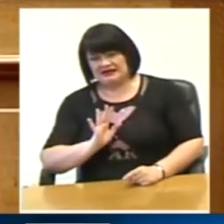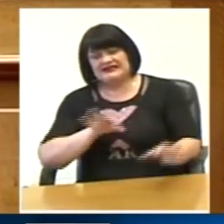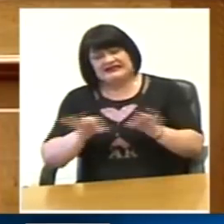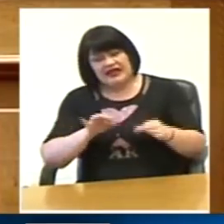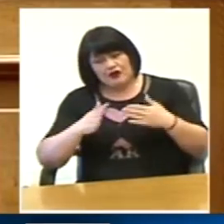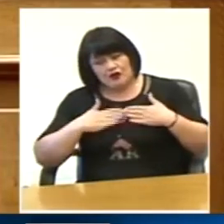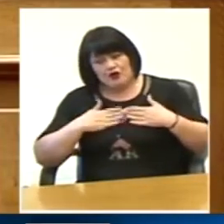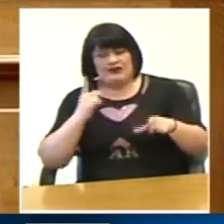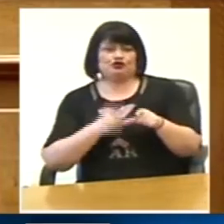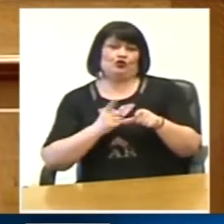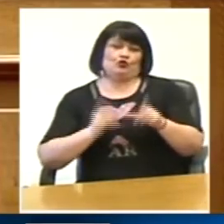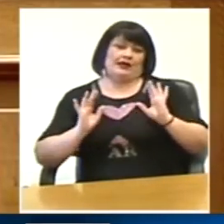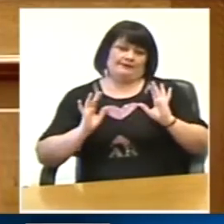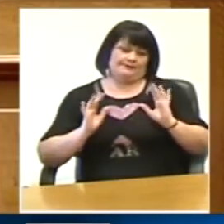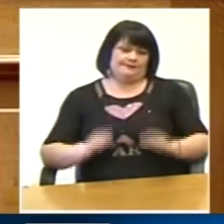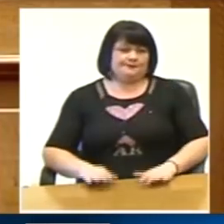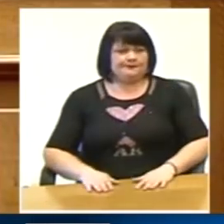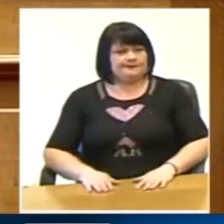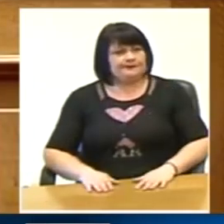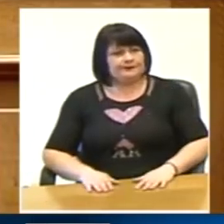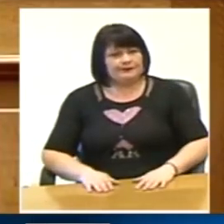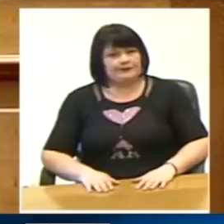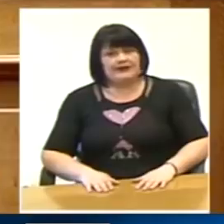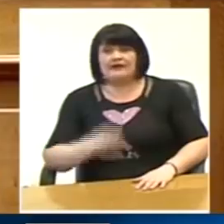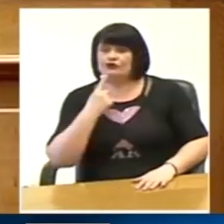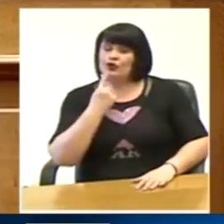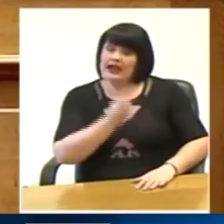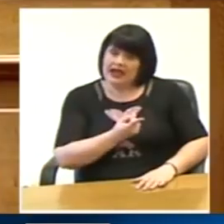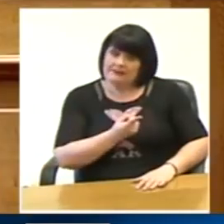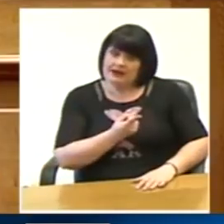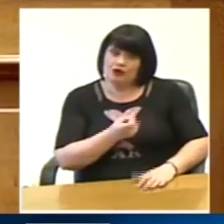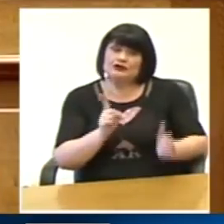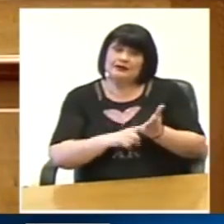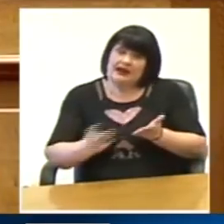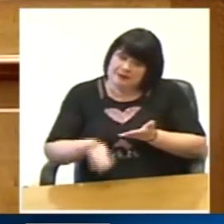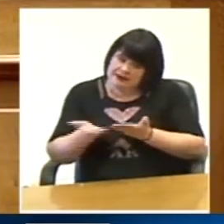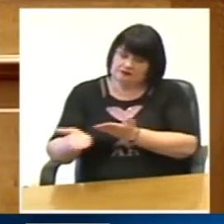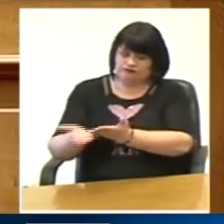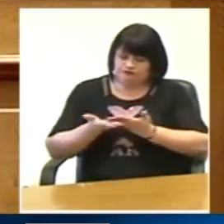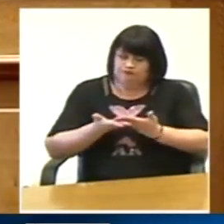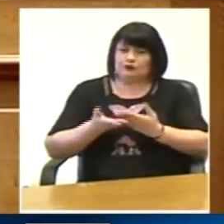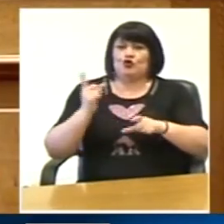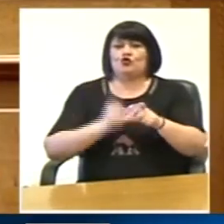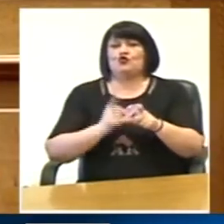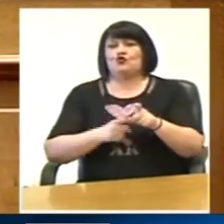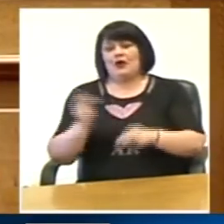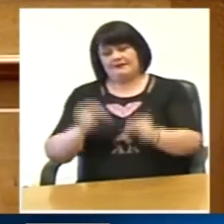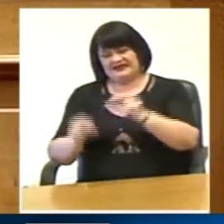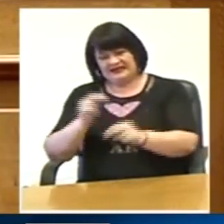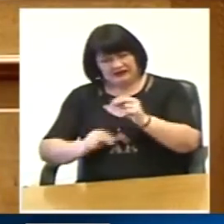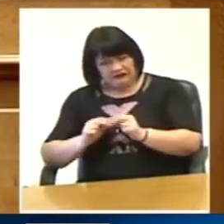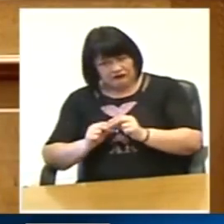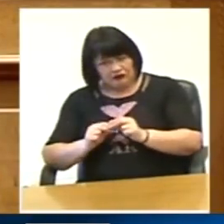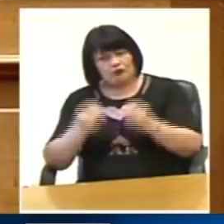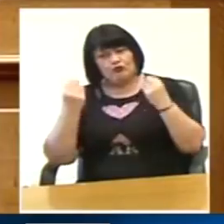ΚΚΕ. Και γι' αυτό ακριβώς το λόγο εμείς λέμε ότι πρέπει να ενισχυθεί το Κομμουνιστικό Κόμμα Ελλάδας, ούτως ώστε από